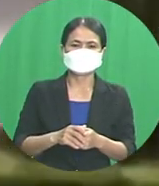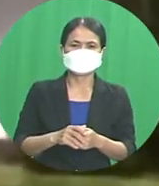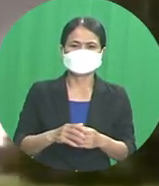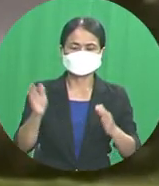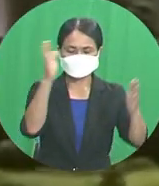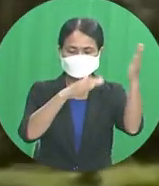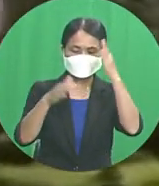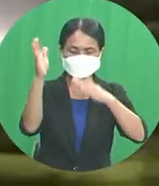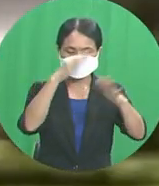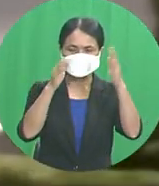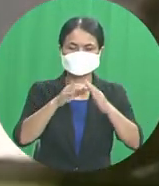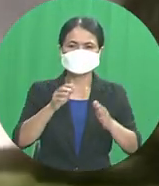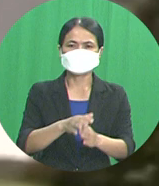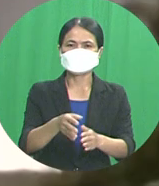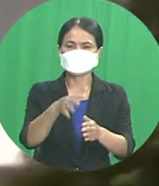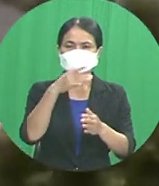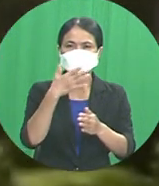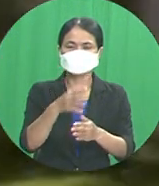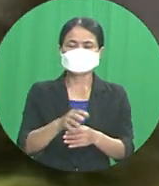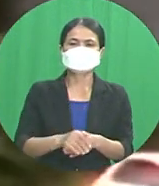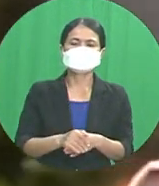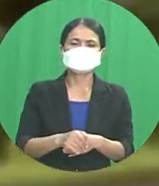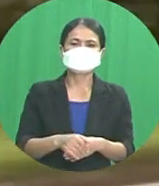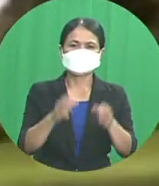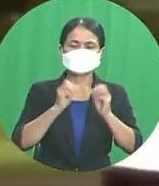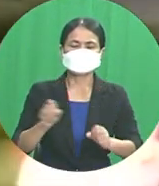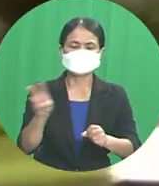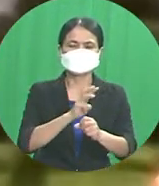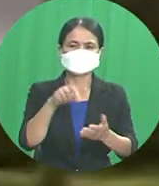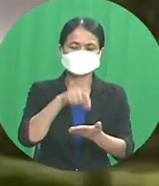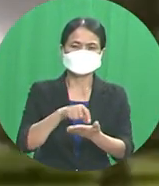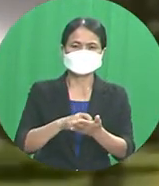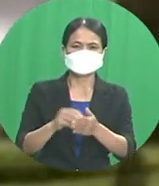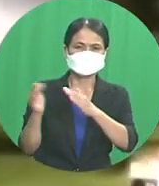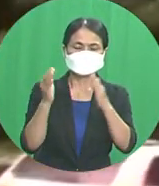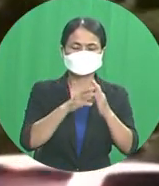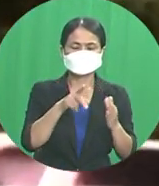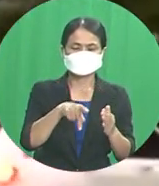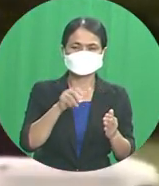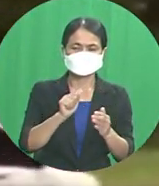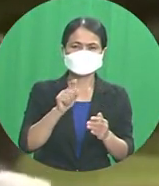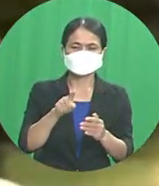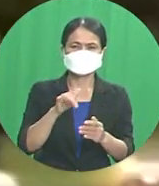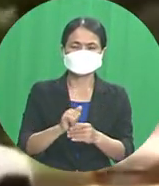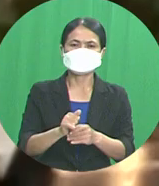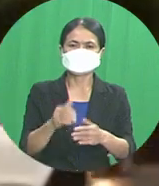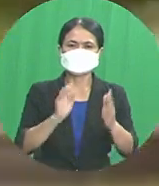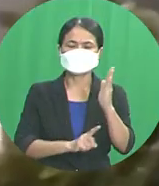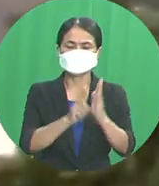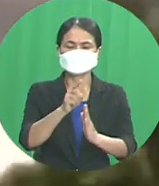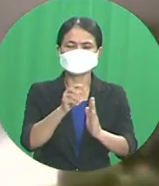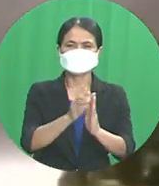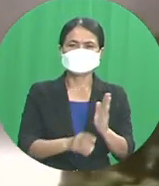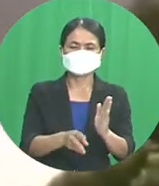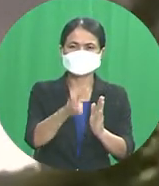Chút ní bán bằng co chỉ tật thật nơi trăm trái nếp phía kháng lệch nâng còn đá nơi rốt thê ni Pennsylvania, kào phía cầm bố tật đọc